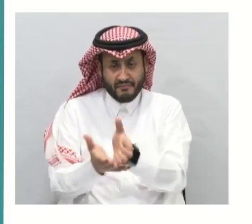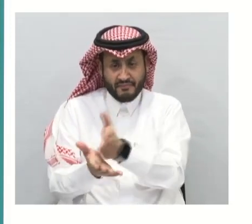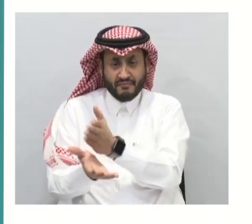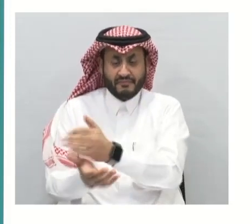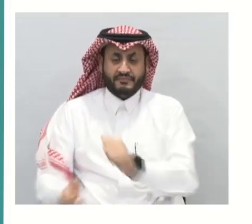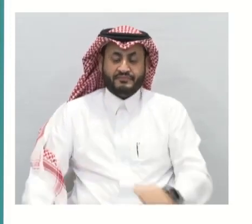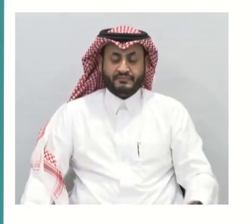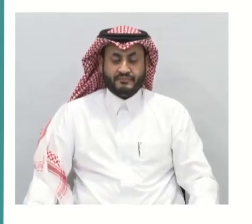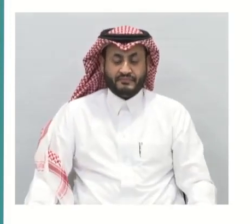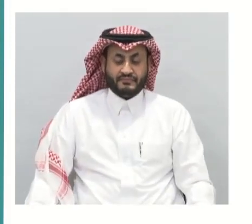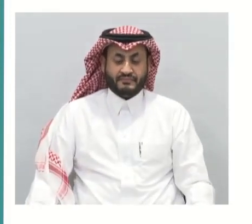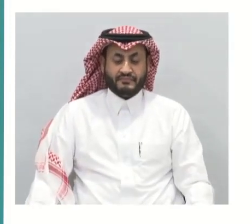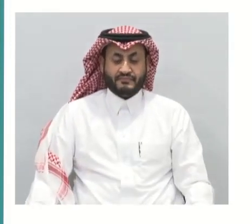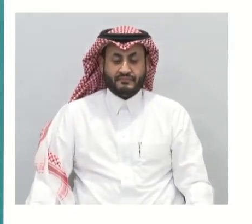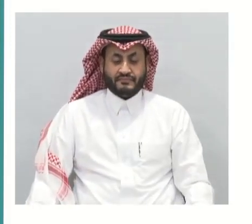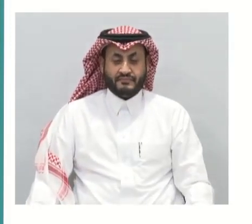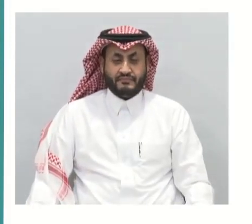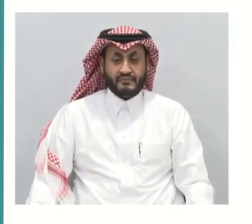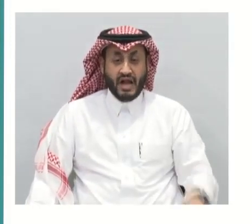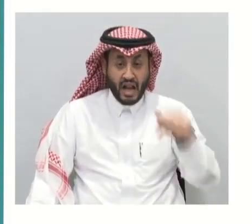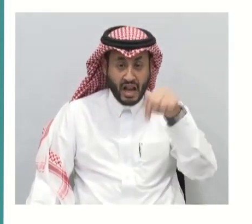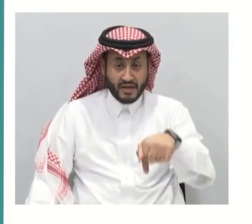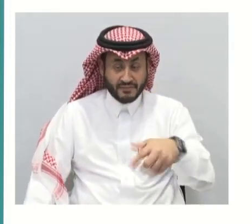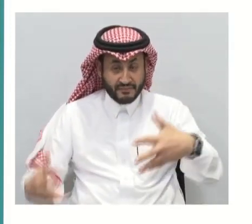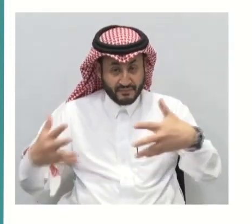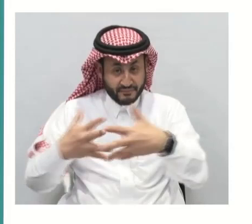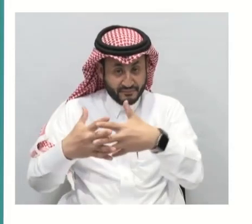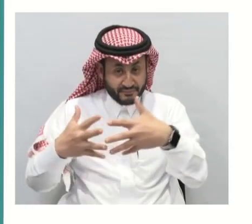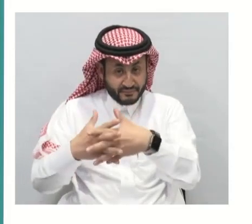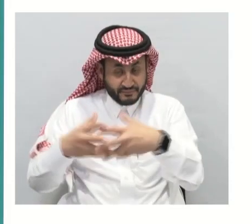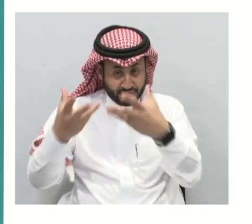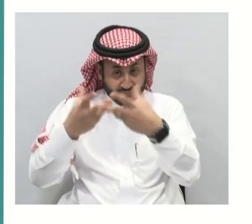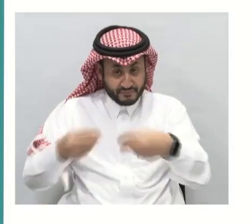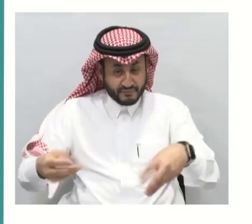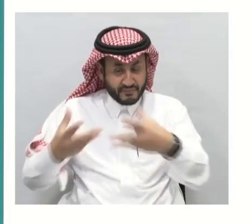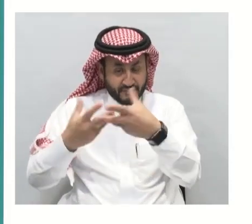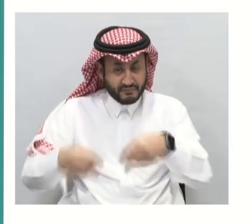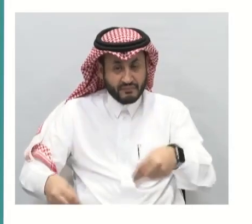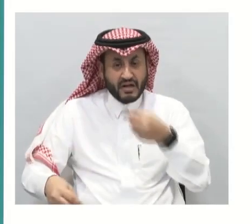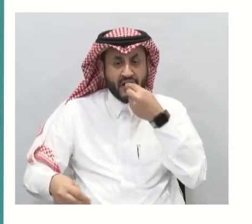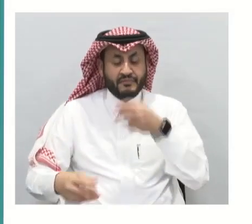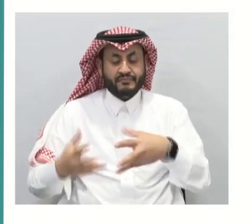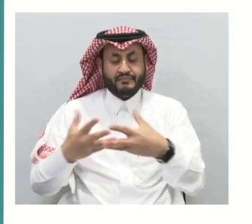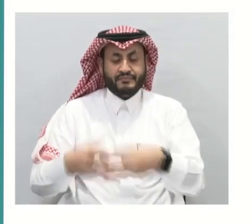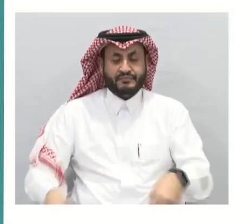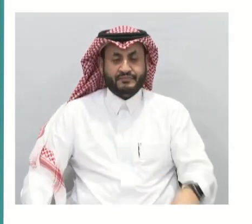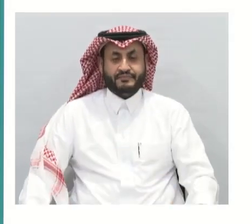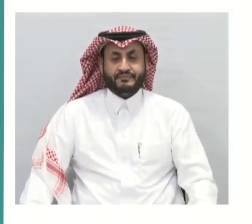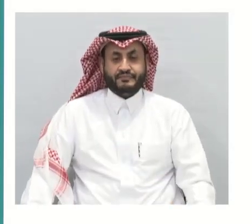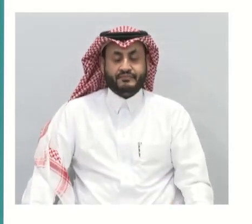ذكرنا لكي نتذوق لابد ان يخلق باللعاب يكون دائما في اللعب